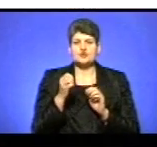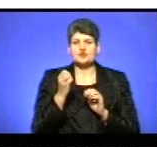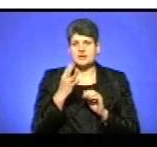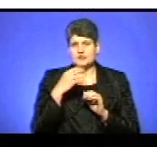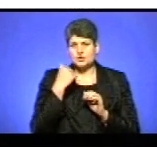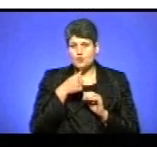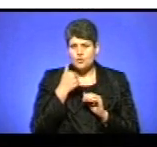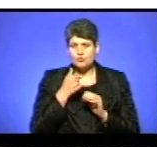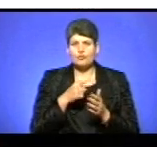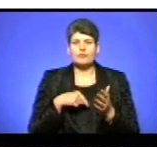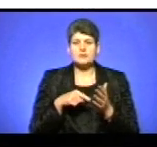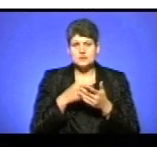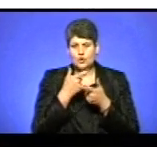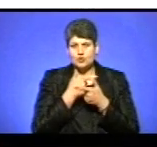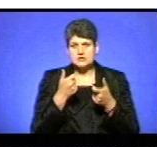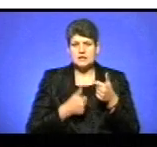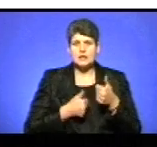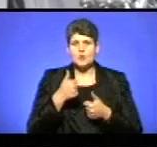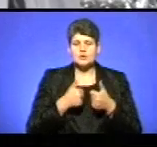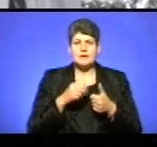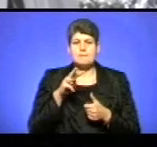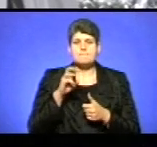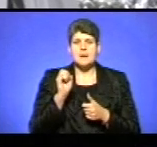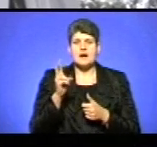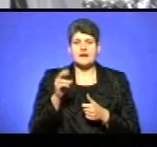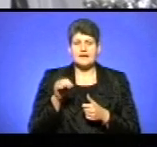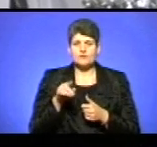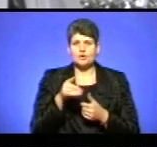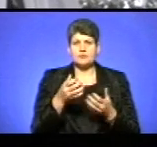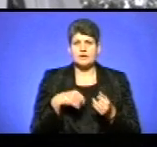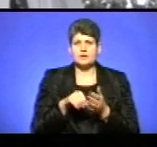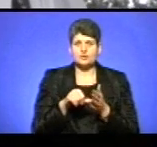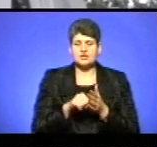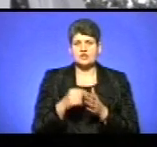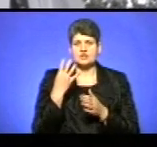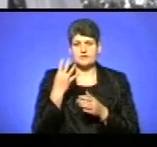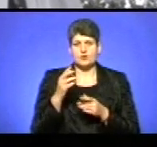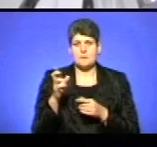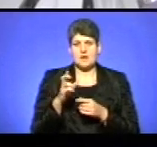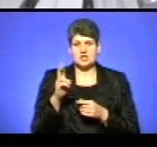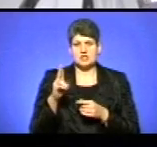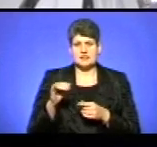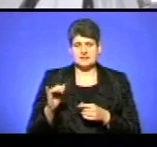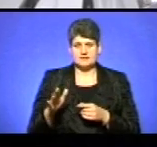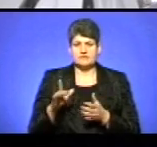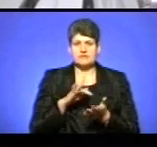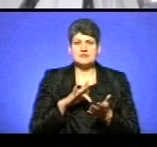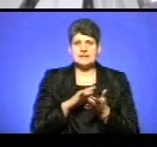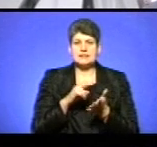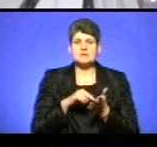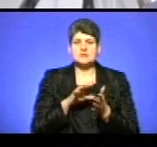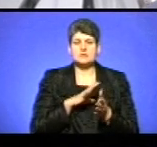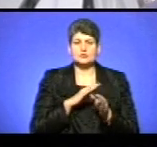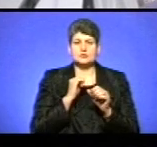року. У місті оголосили конкурс макетів, у ньому взяли участь четверо бережанців. В центрі міста були вивішені